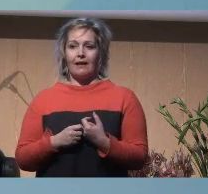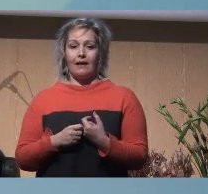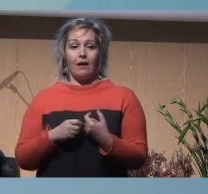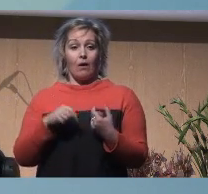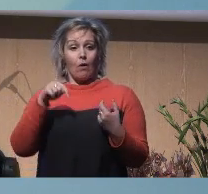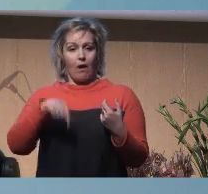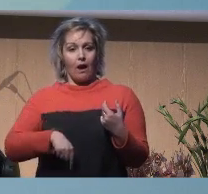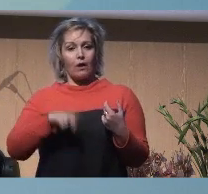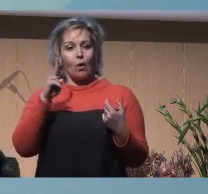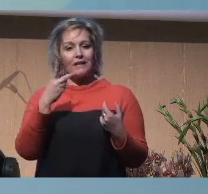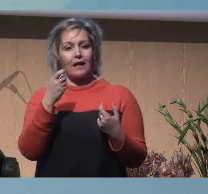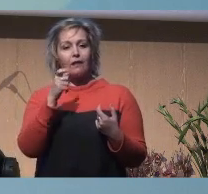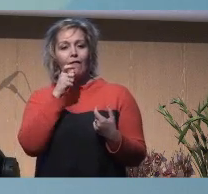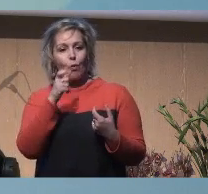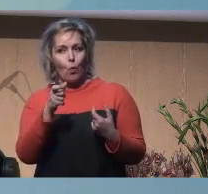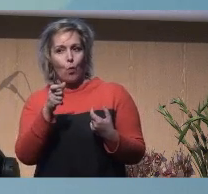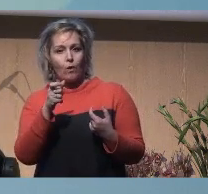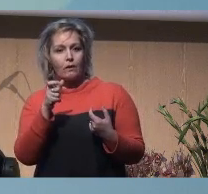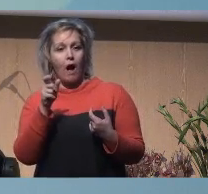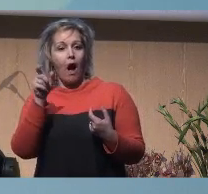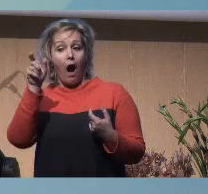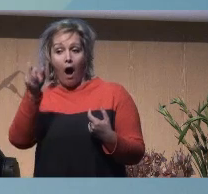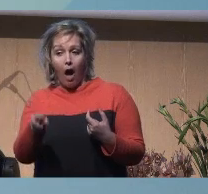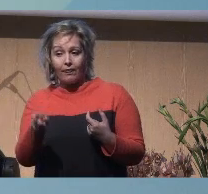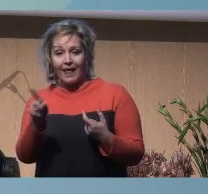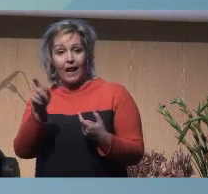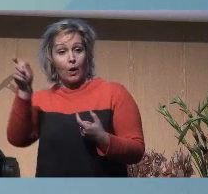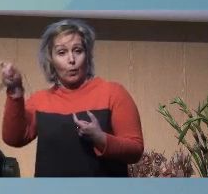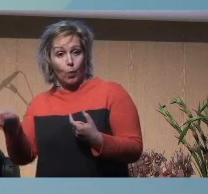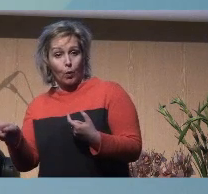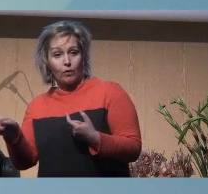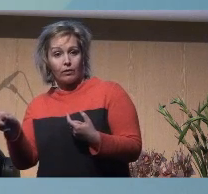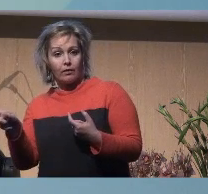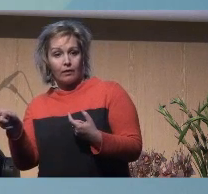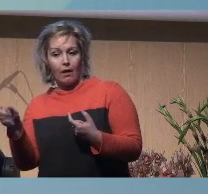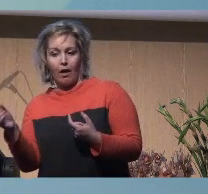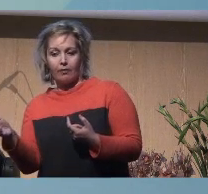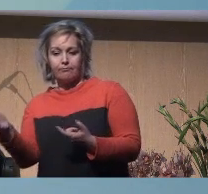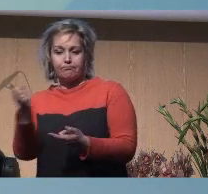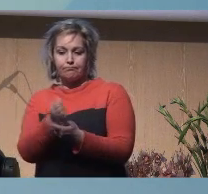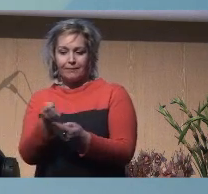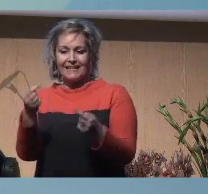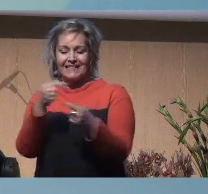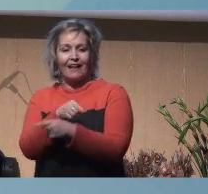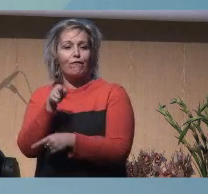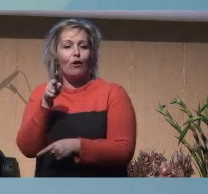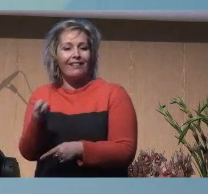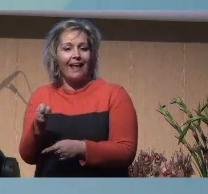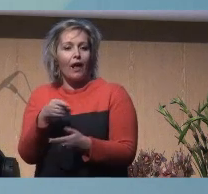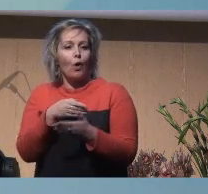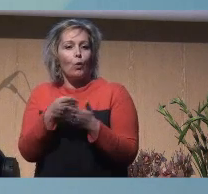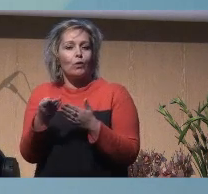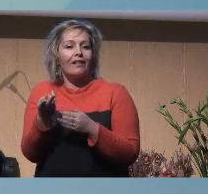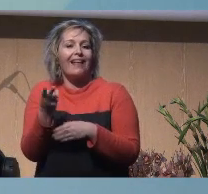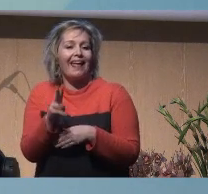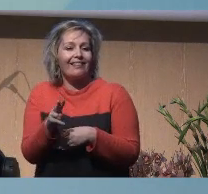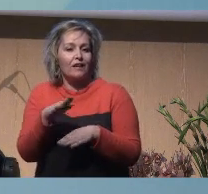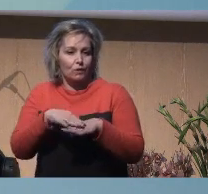Og her kan også et av ordene han eller hun tre i stedet for det uten at grunnordet endres.